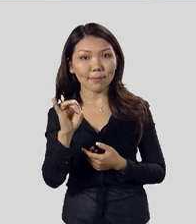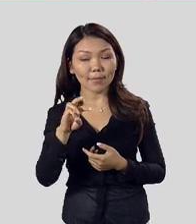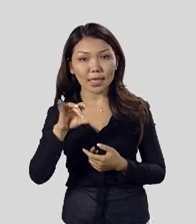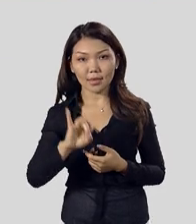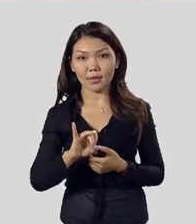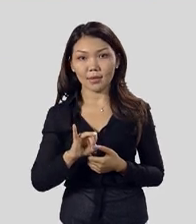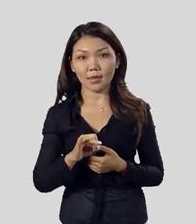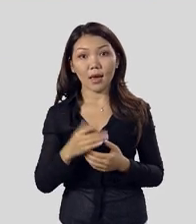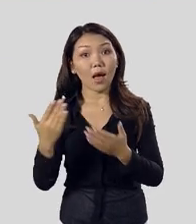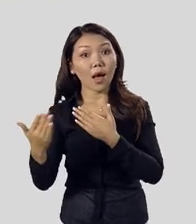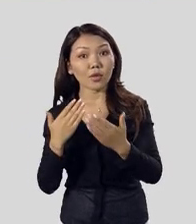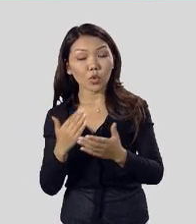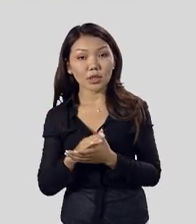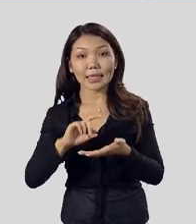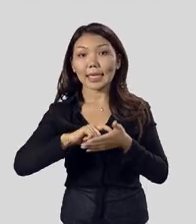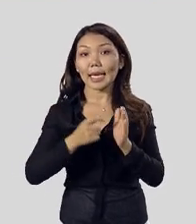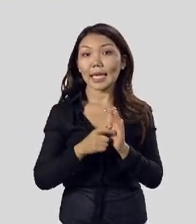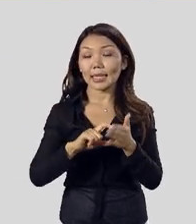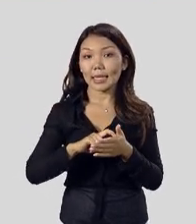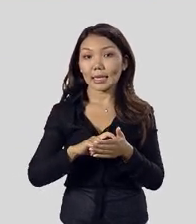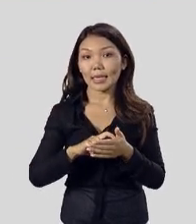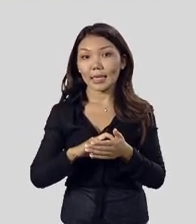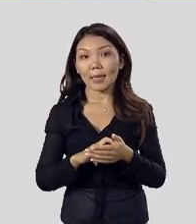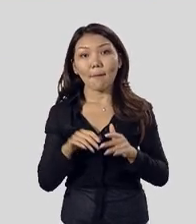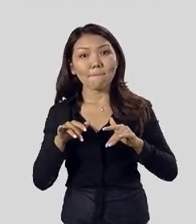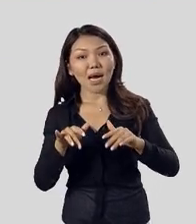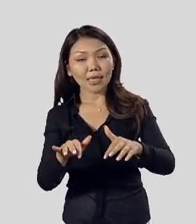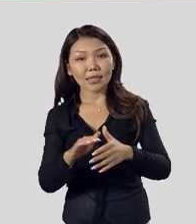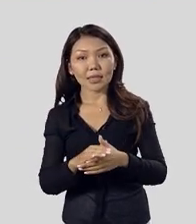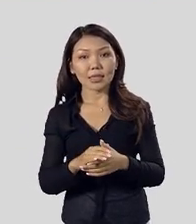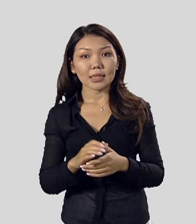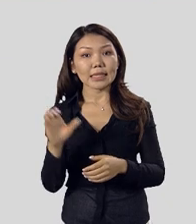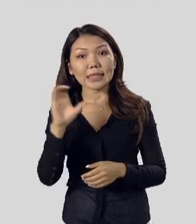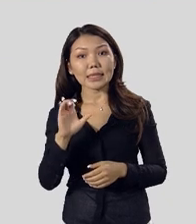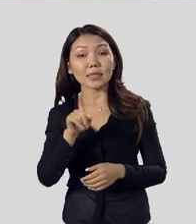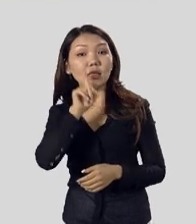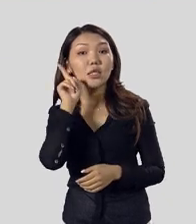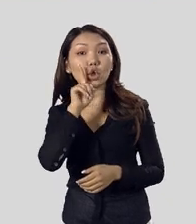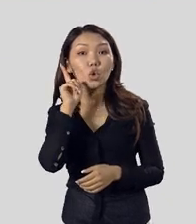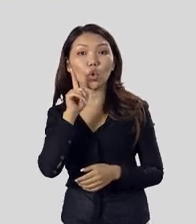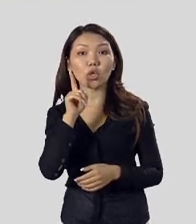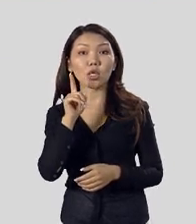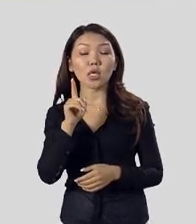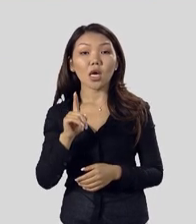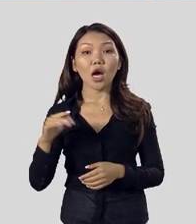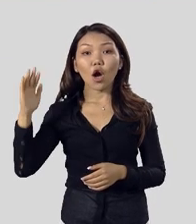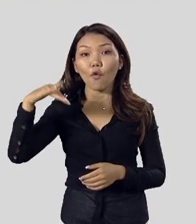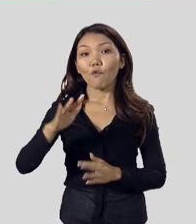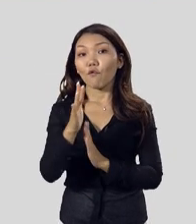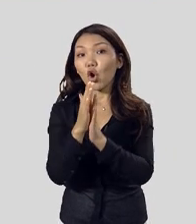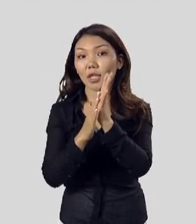относятся клетки бактерий и сине-зеленых водорослей клетки